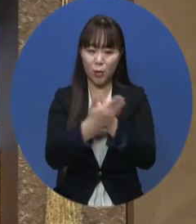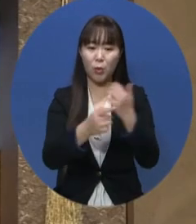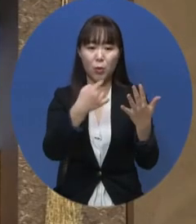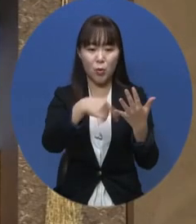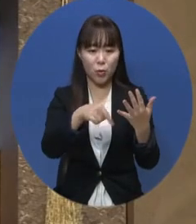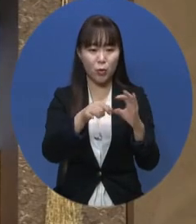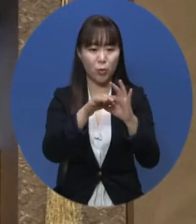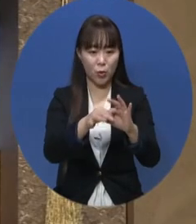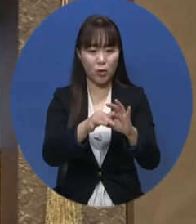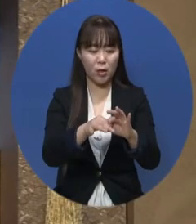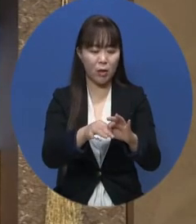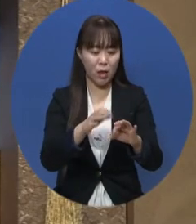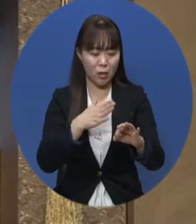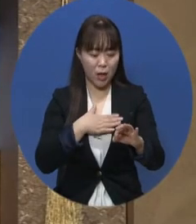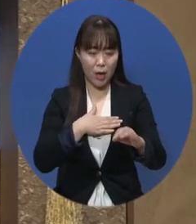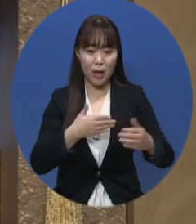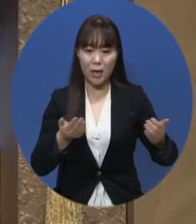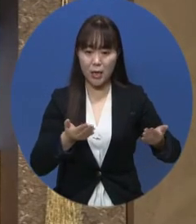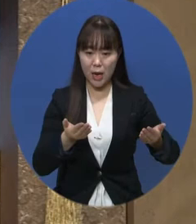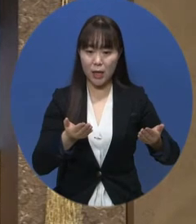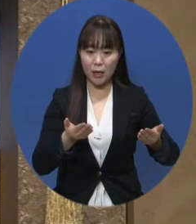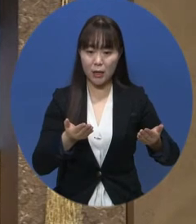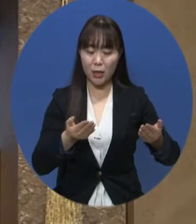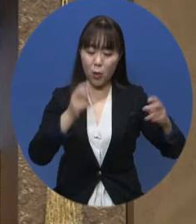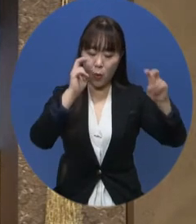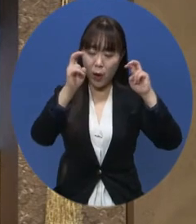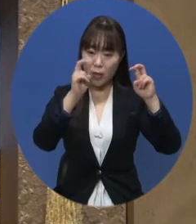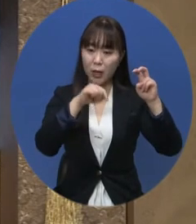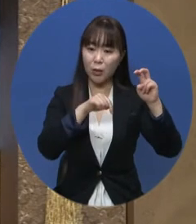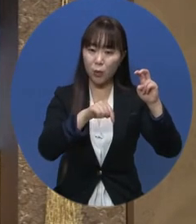통해서 내가 일하고 있는 직장